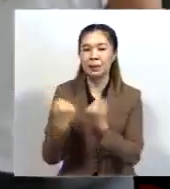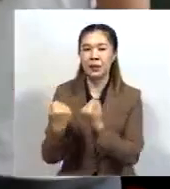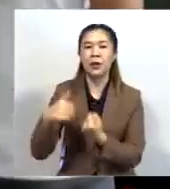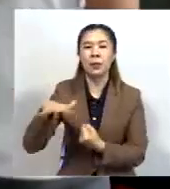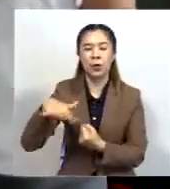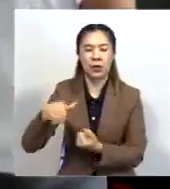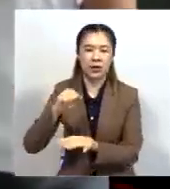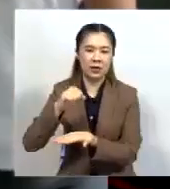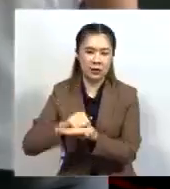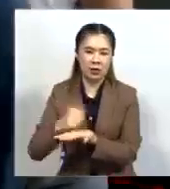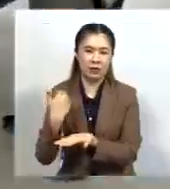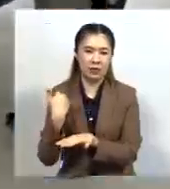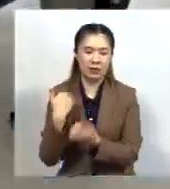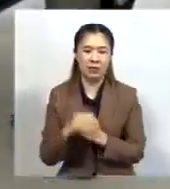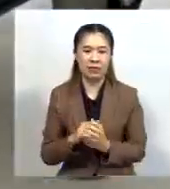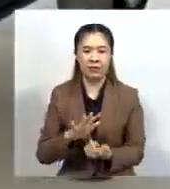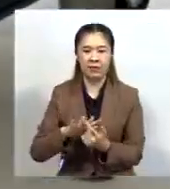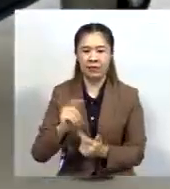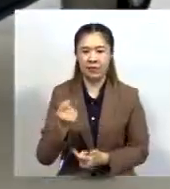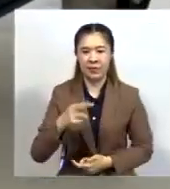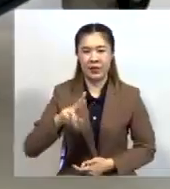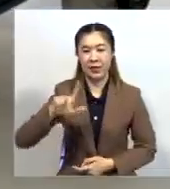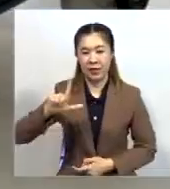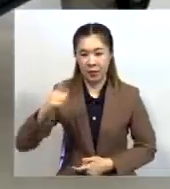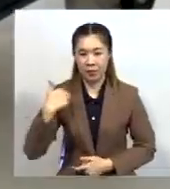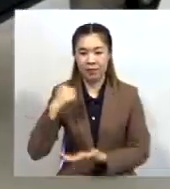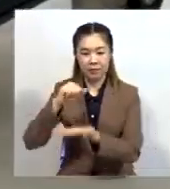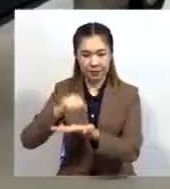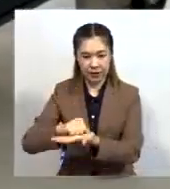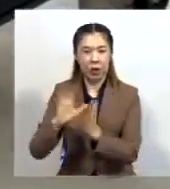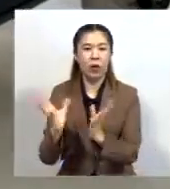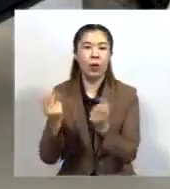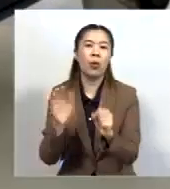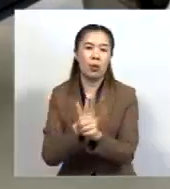ล่าสุดทราบว่ารถเชฟโรเลตรุ่น Trailblazer LT ก็มีลูกค้าจองจนหมดแล้วเช่นกันค่ะ